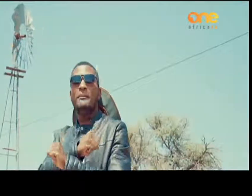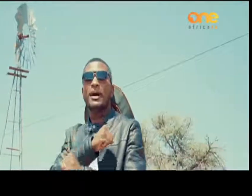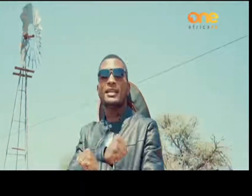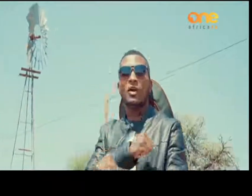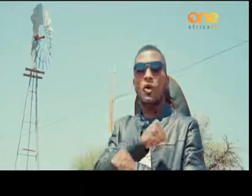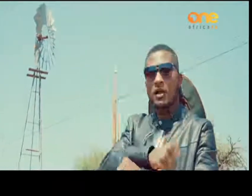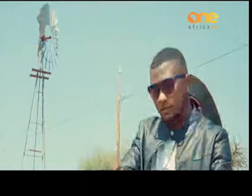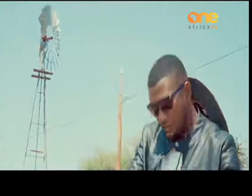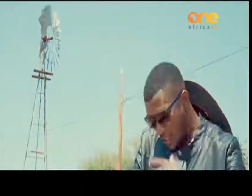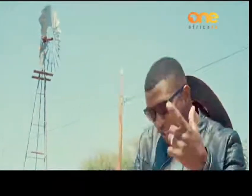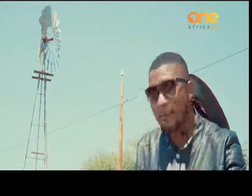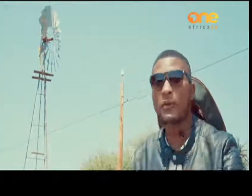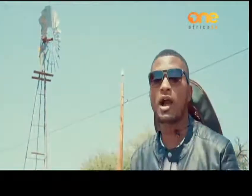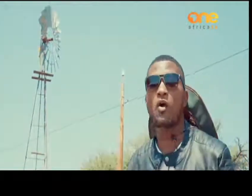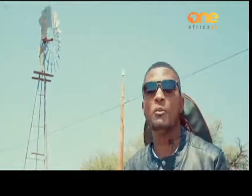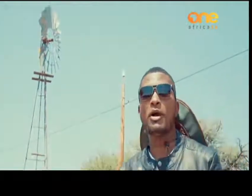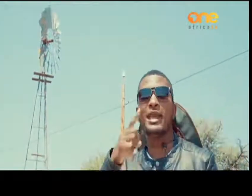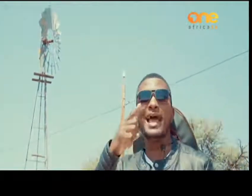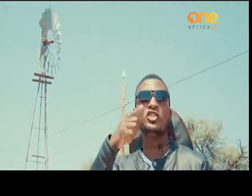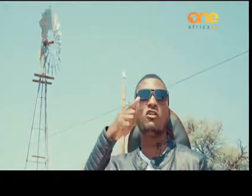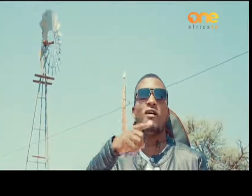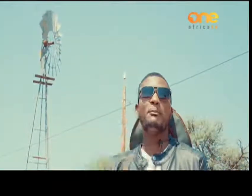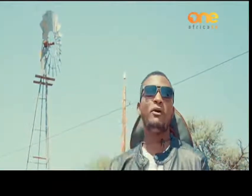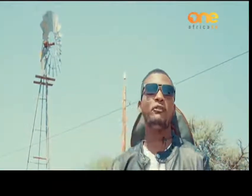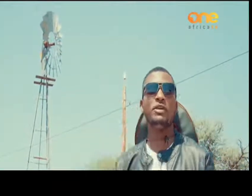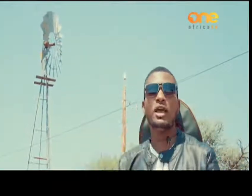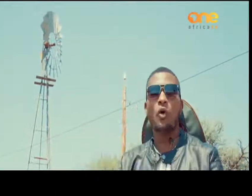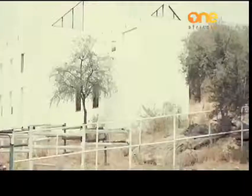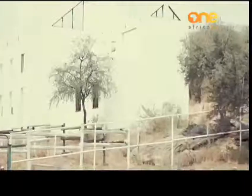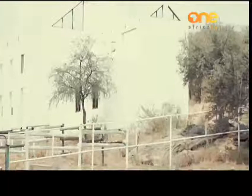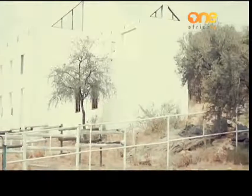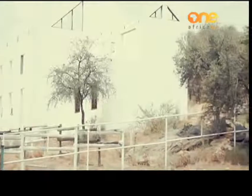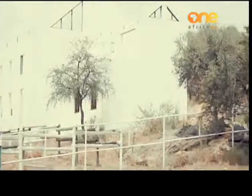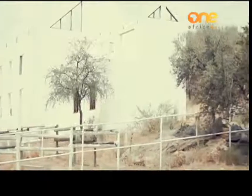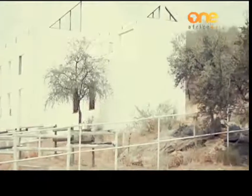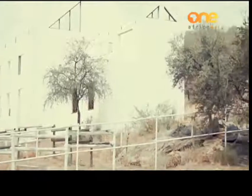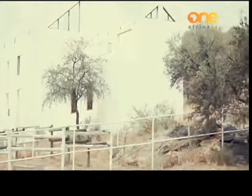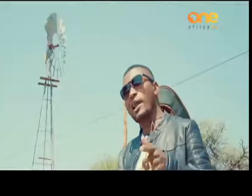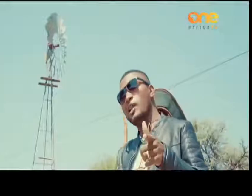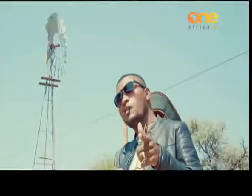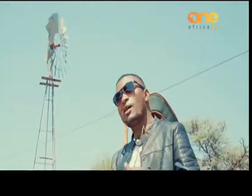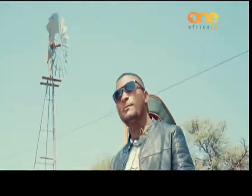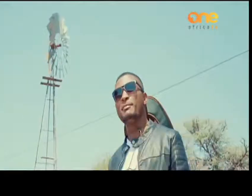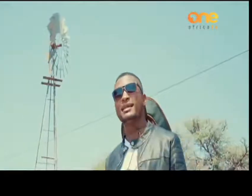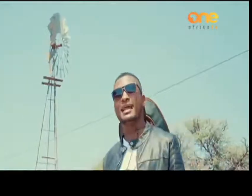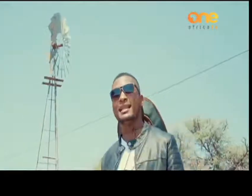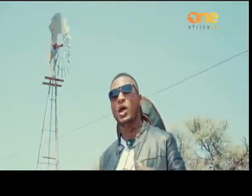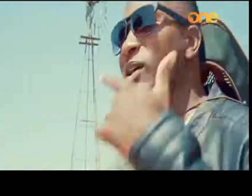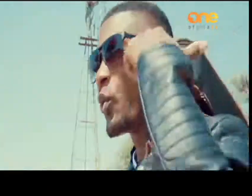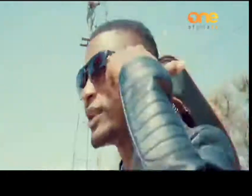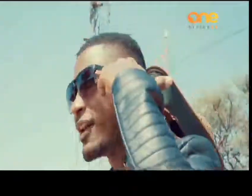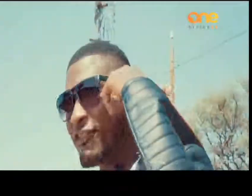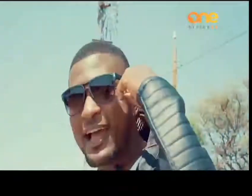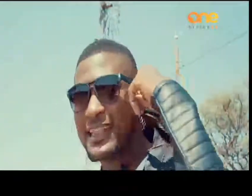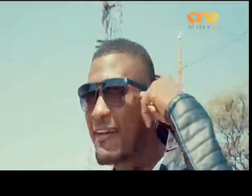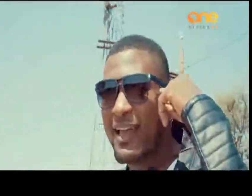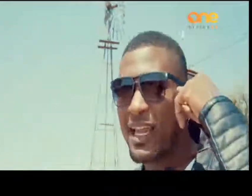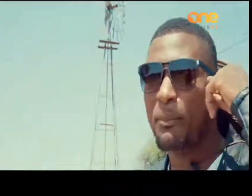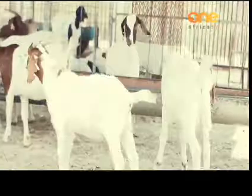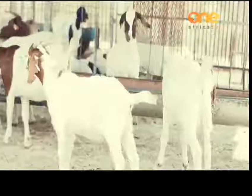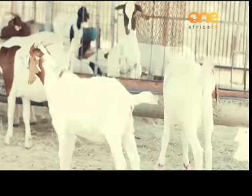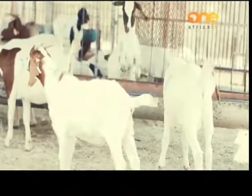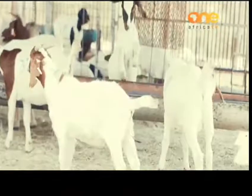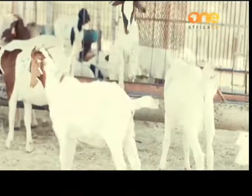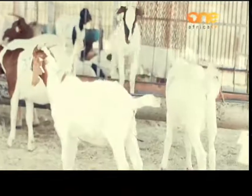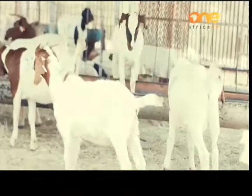wako fapandekwa Kondenda poka umbokea jova pofi Konda pita poka tungwa kenova kwa madari Konda fia